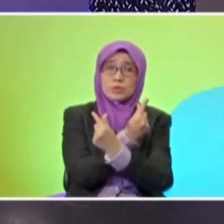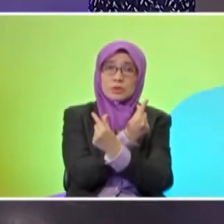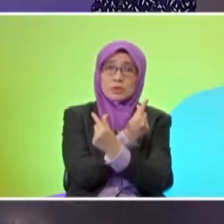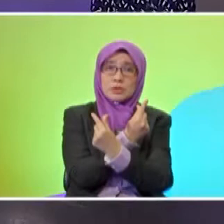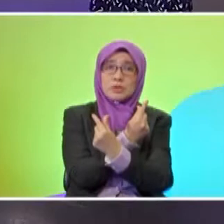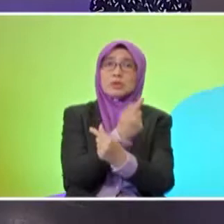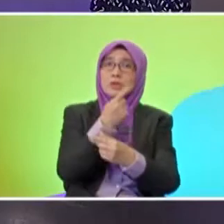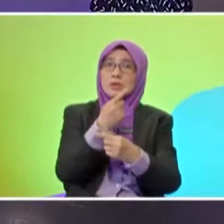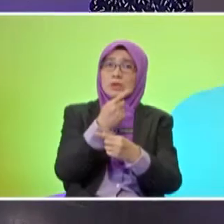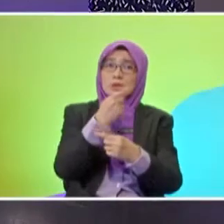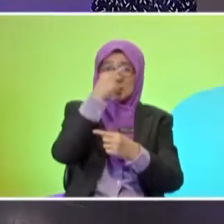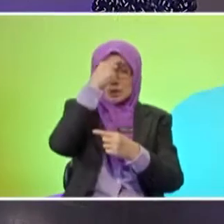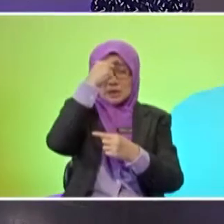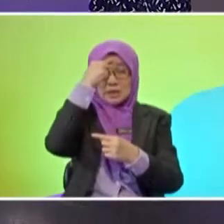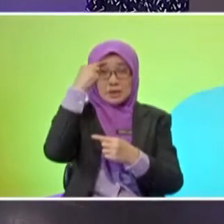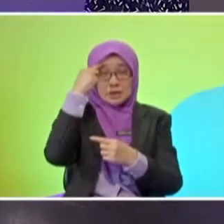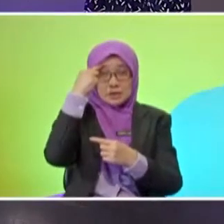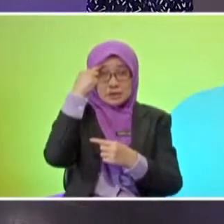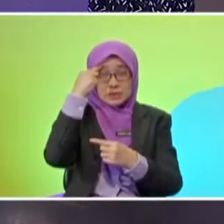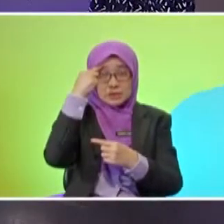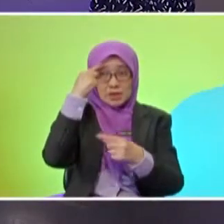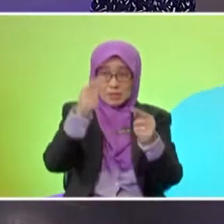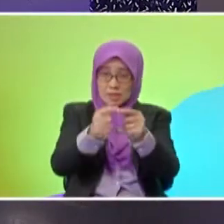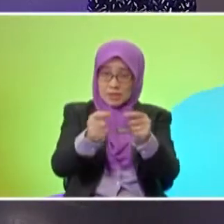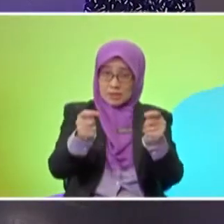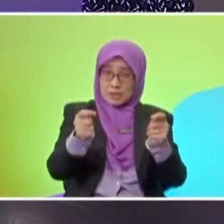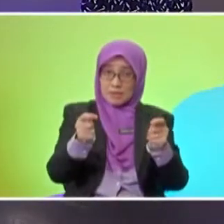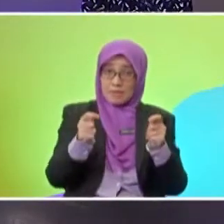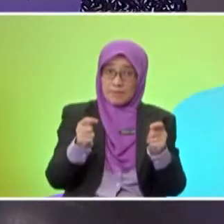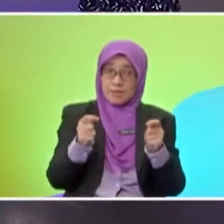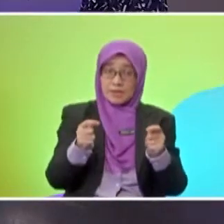tinggal ataupun kawasan betul hampir